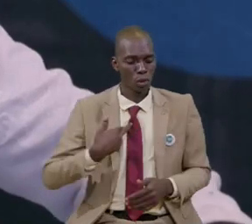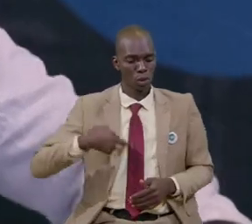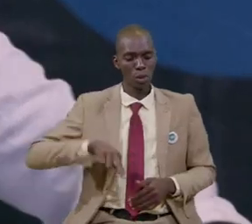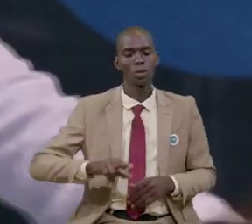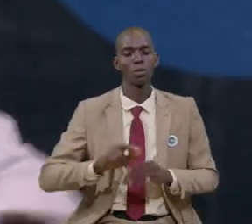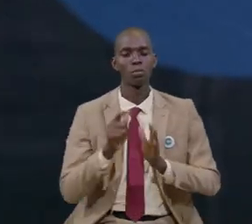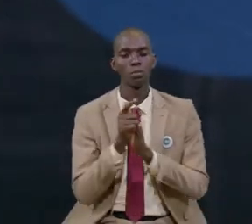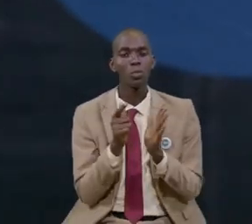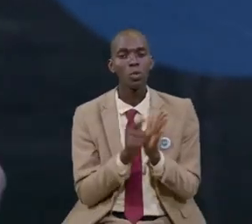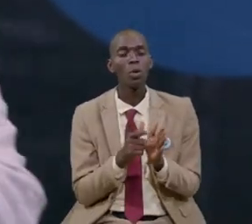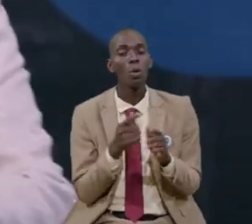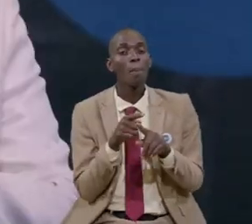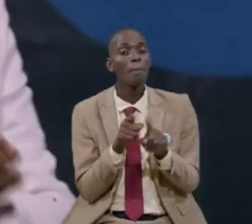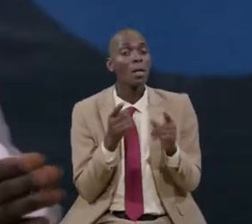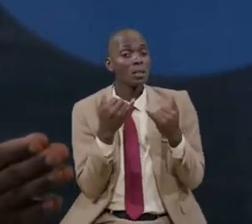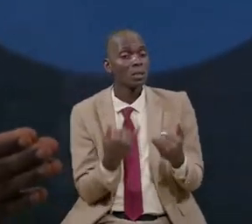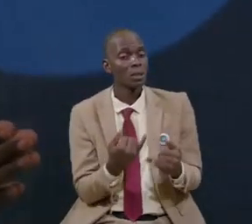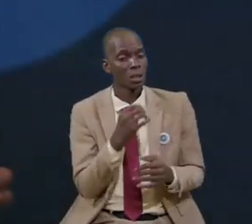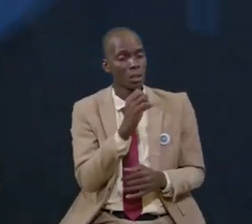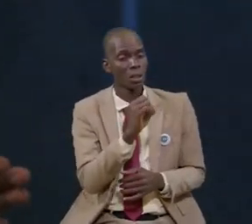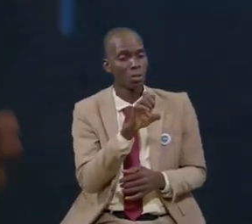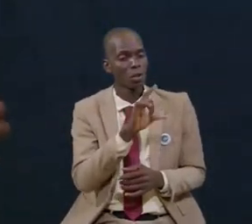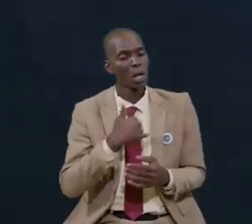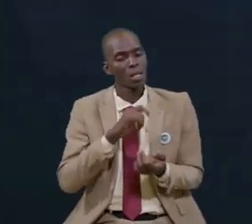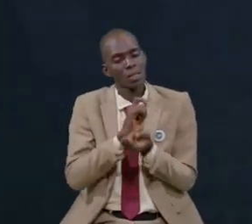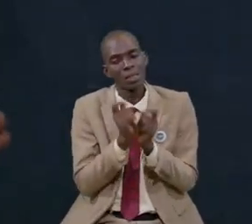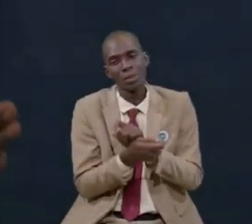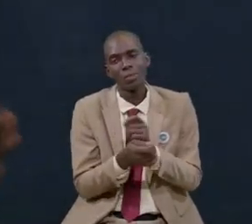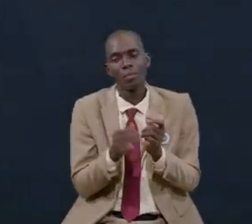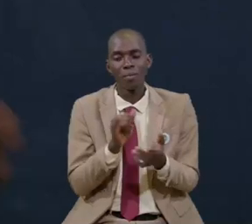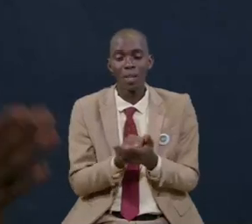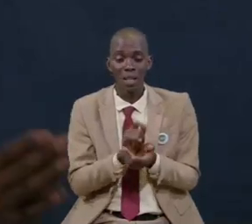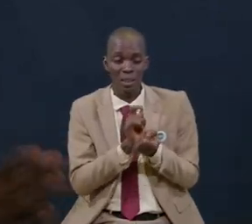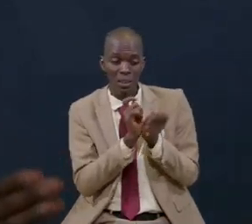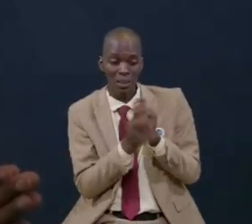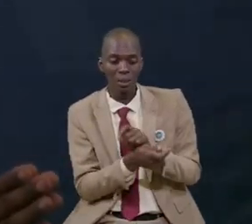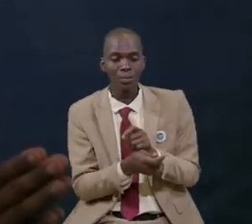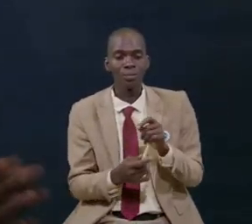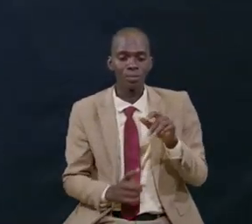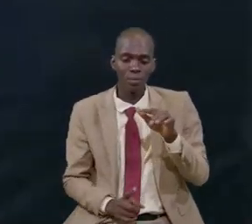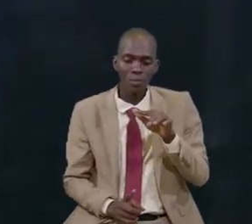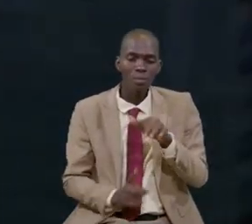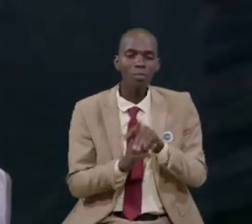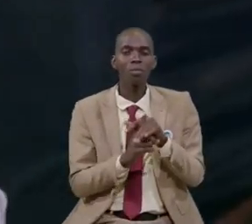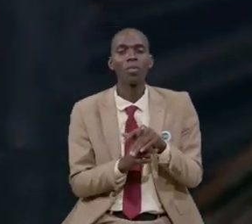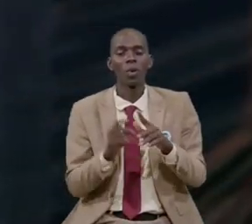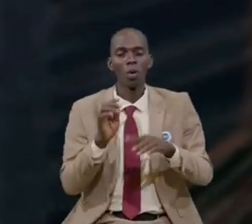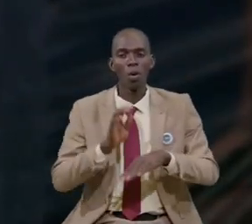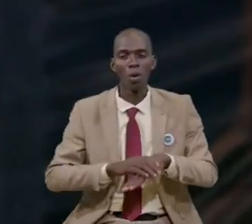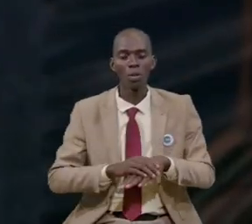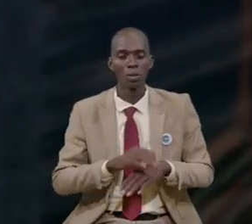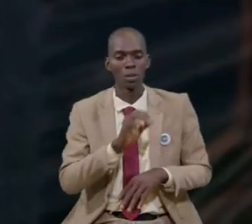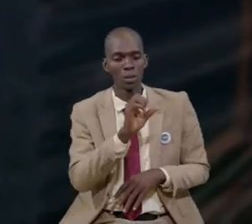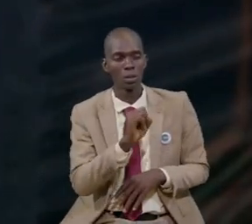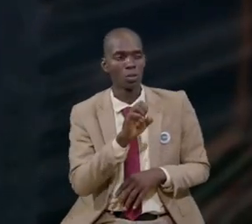maintenant, un changement est survenu et ce changement qui est venu dans sa vie, c'est